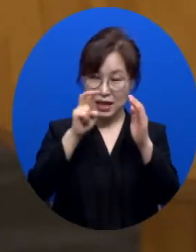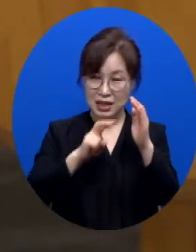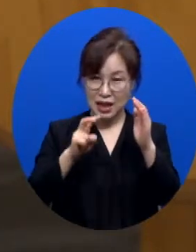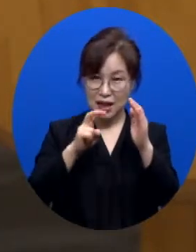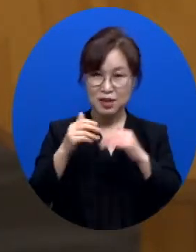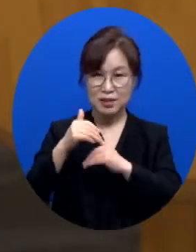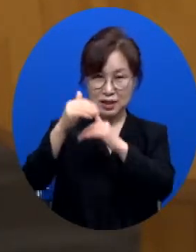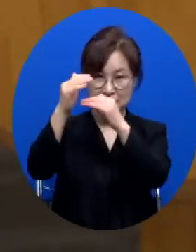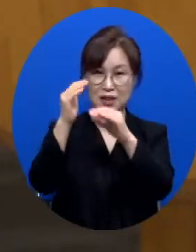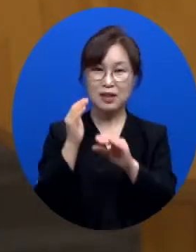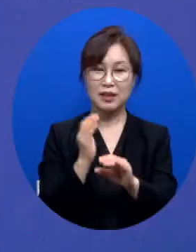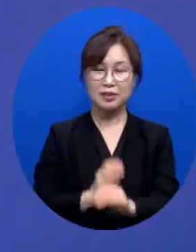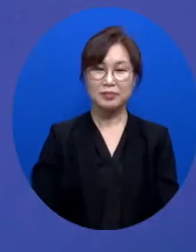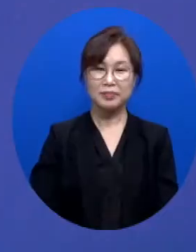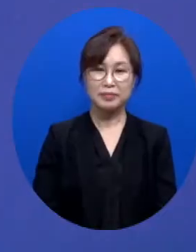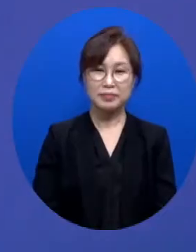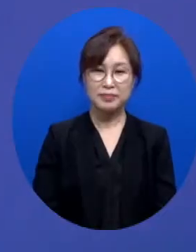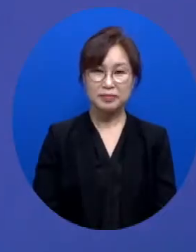진행됐습니다.